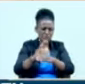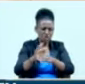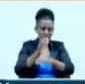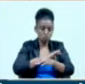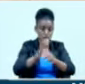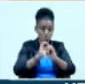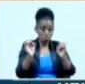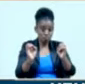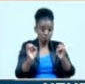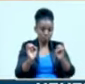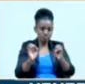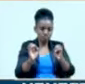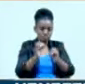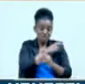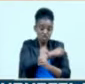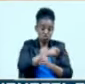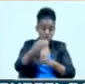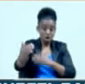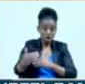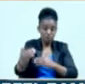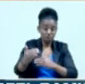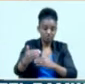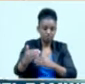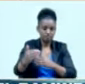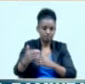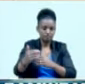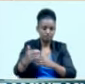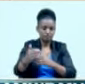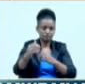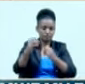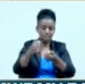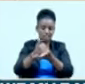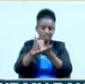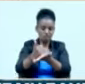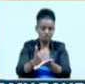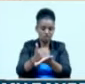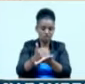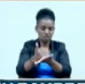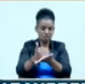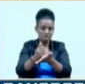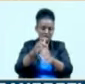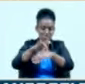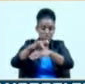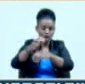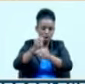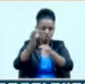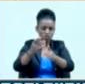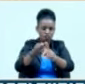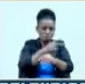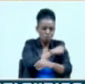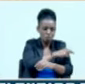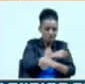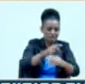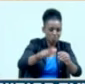kunguka cyane, dufata ikigo nderabuzima kiri hafi y'iyo poste de sante kikabunganira ku buryo twakoherezayo n'abakozi baturutse ku kigo